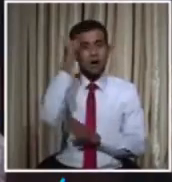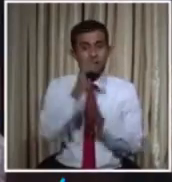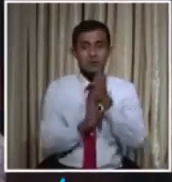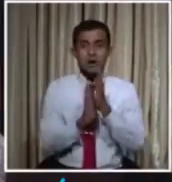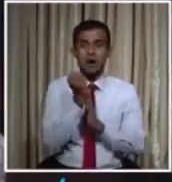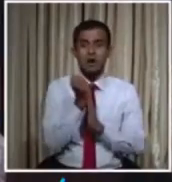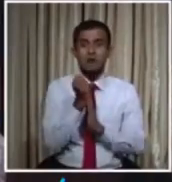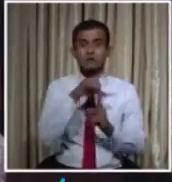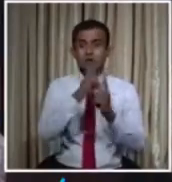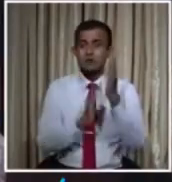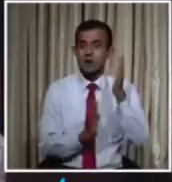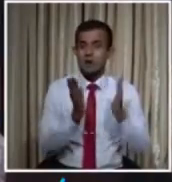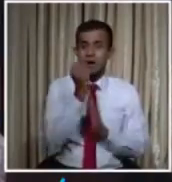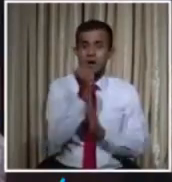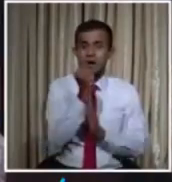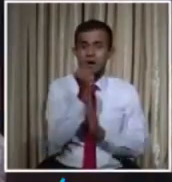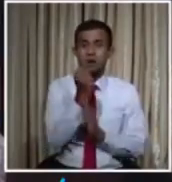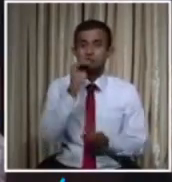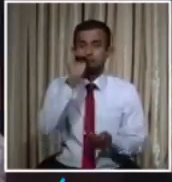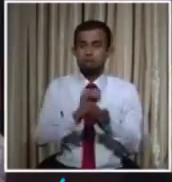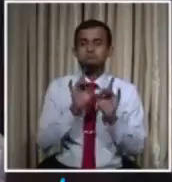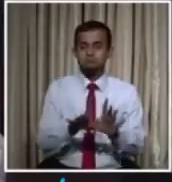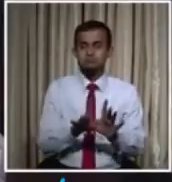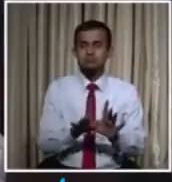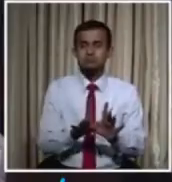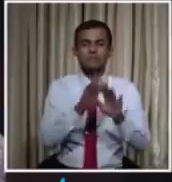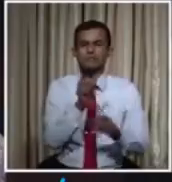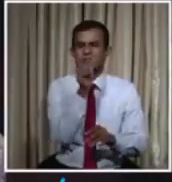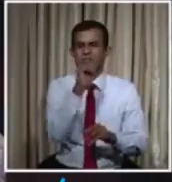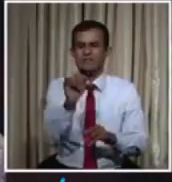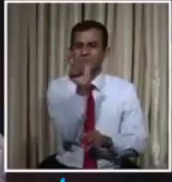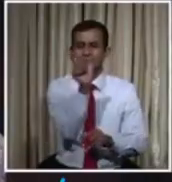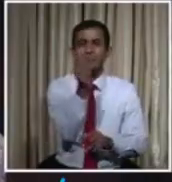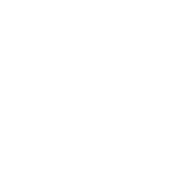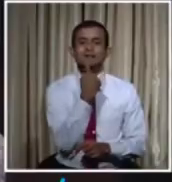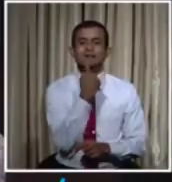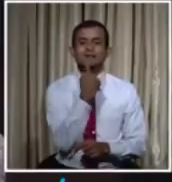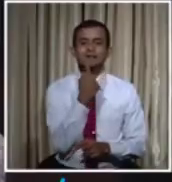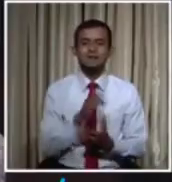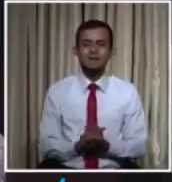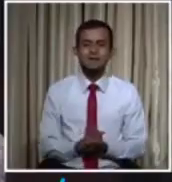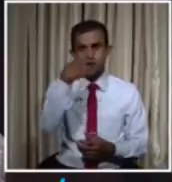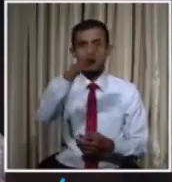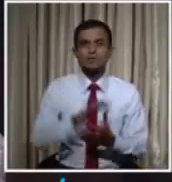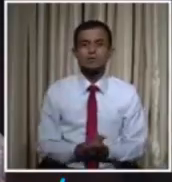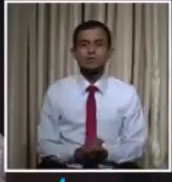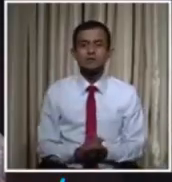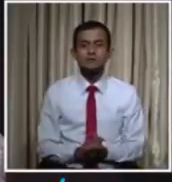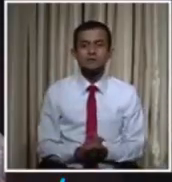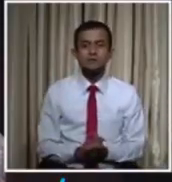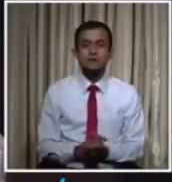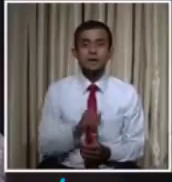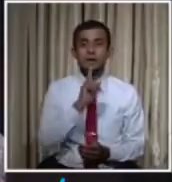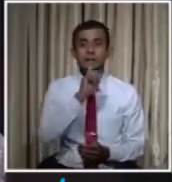අයිතිවාසිකම් සංස්කෘතික අයිතිවාසිකම් ආරක්ෂා වෙන ආකාරයට රජයට යෝජනා කරන්න ඒක අපි කිව්වා ඒ කියන දේවල්